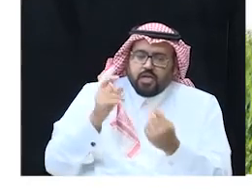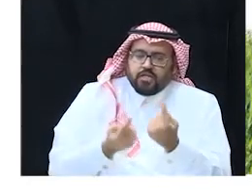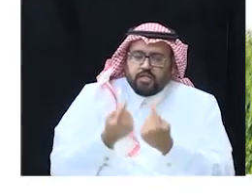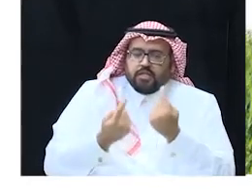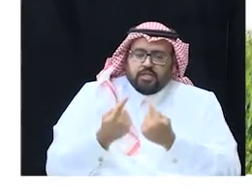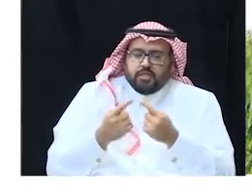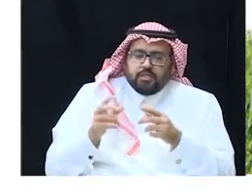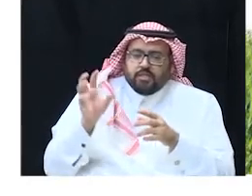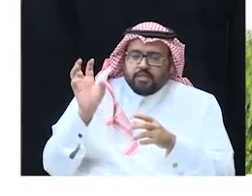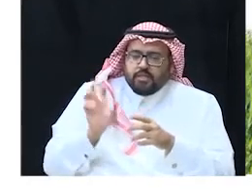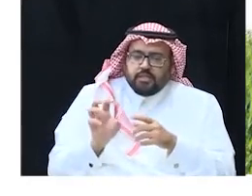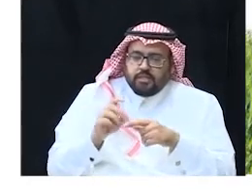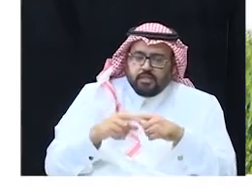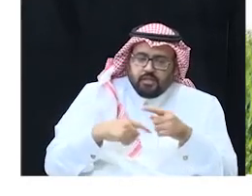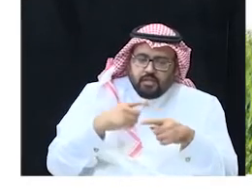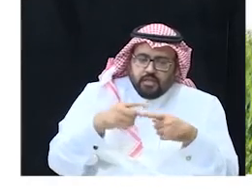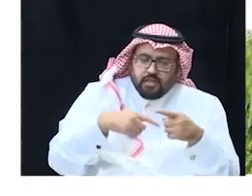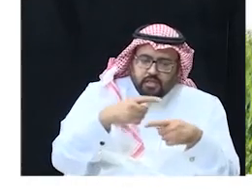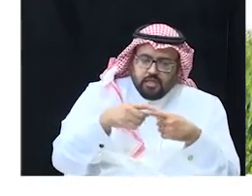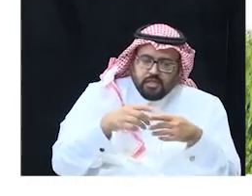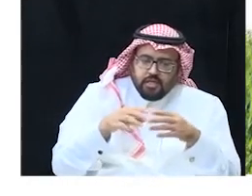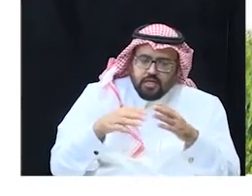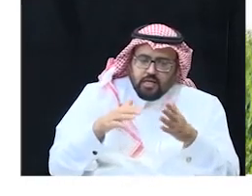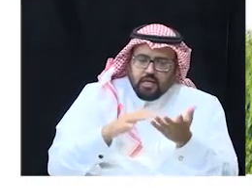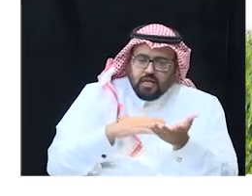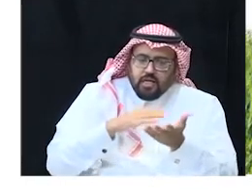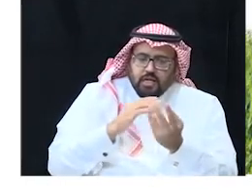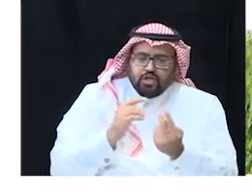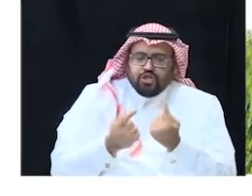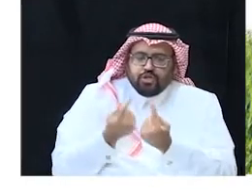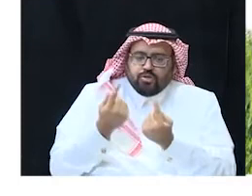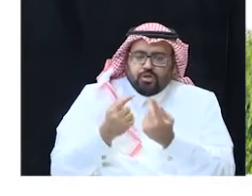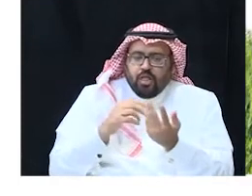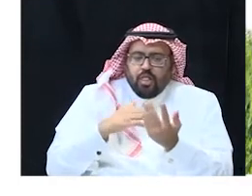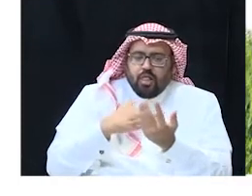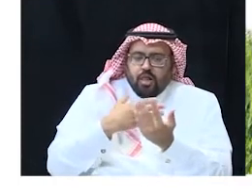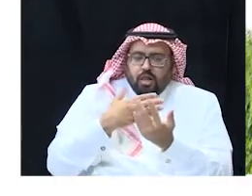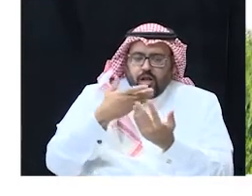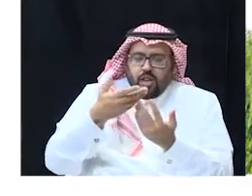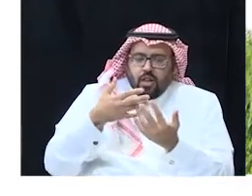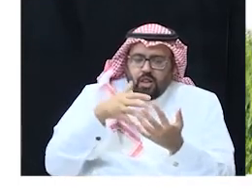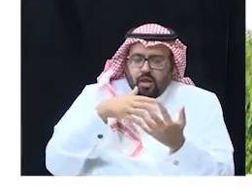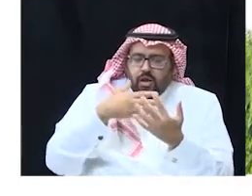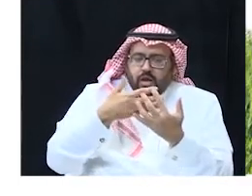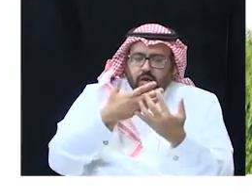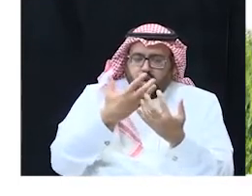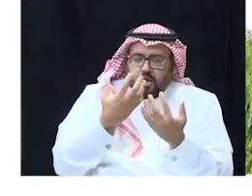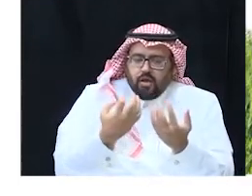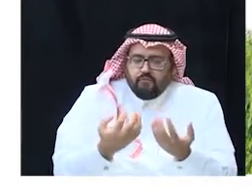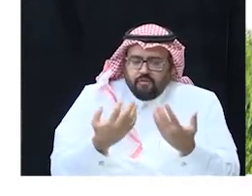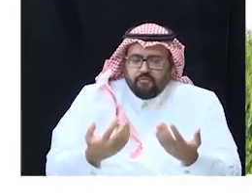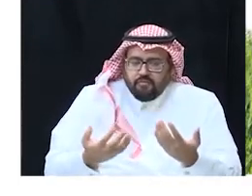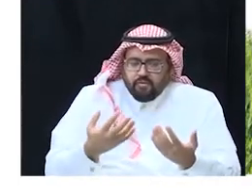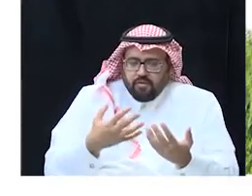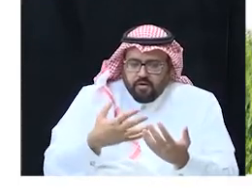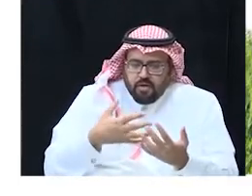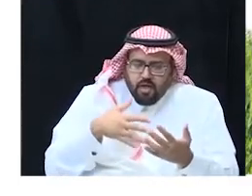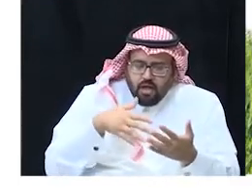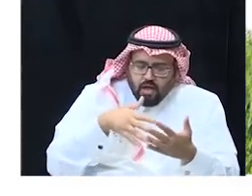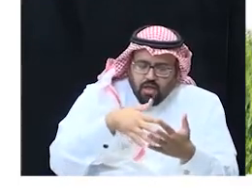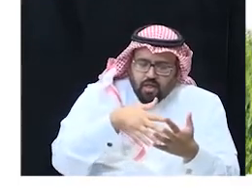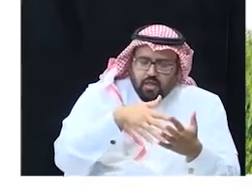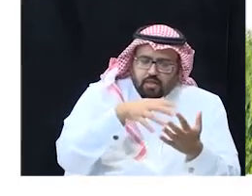تسقط الكرة على العشب وتتدحرج، الاحتكاك يبطئ من حركتها